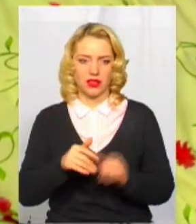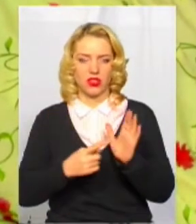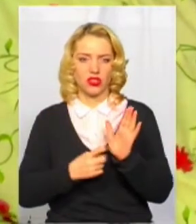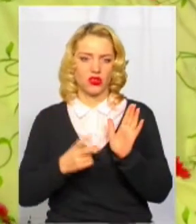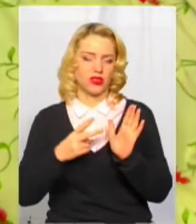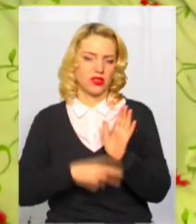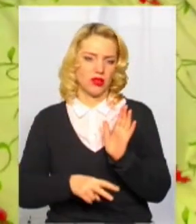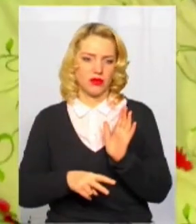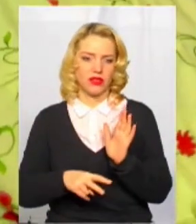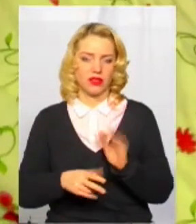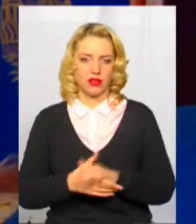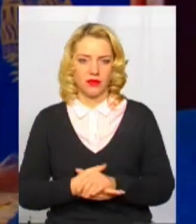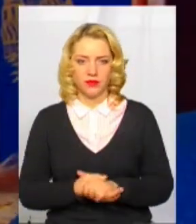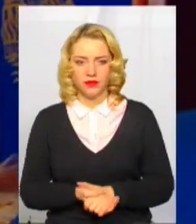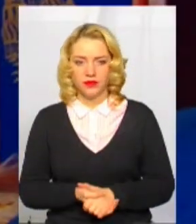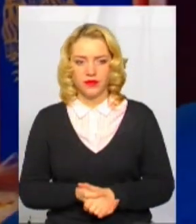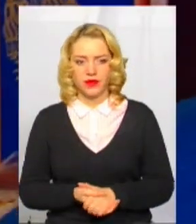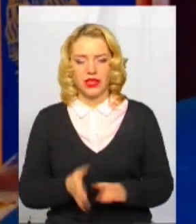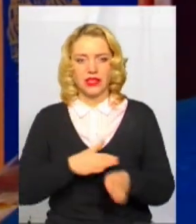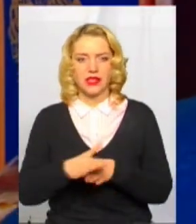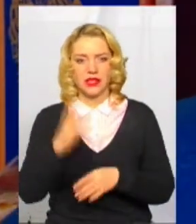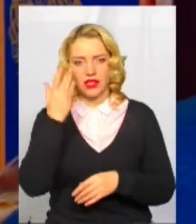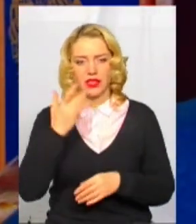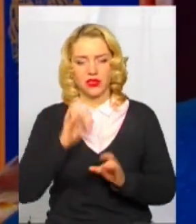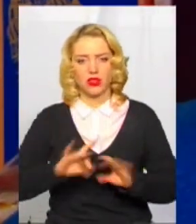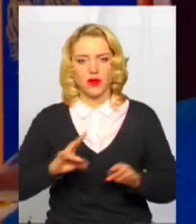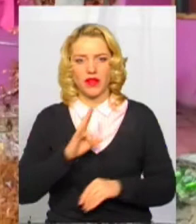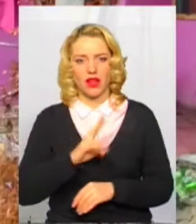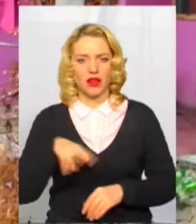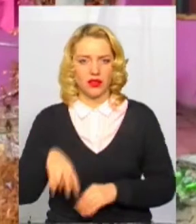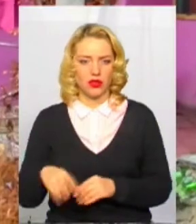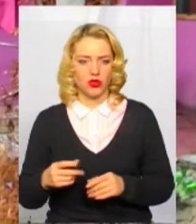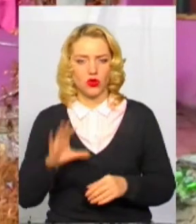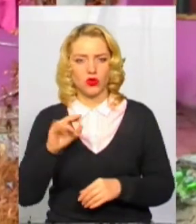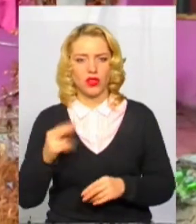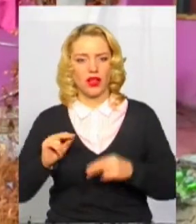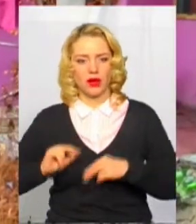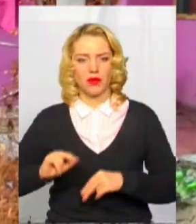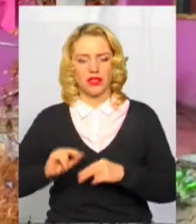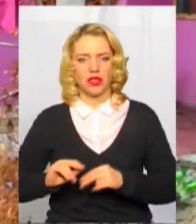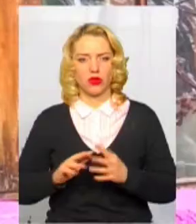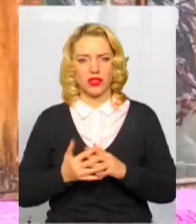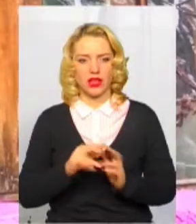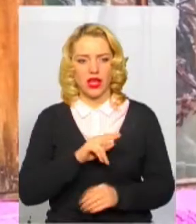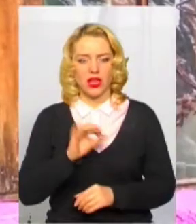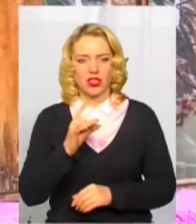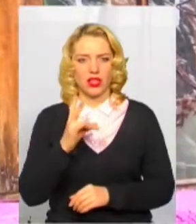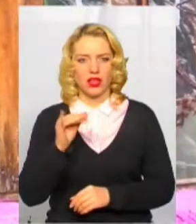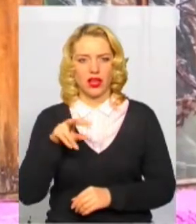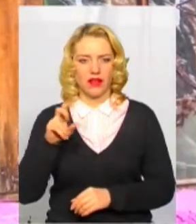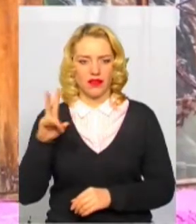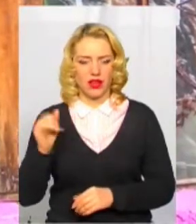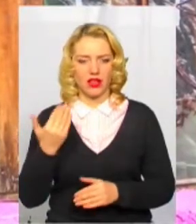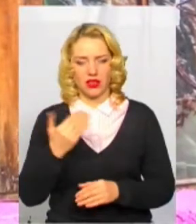13670 чи 770, не пам'ятаю. Ціле літо, розповідає Наталя Латюк, соціальний працівник села Чернелівка, її підопічний Борис